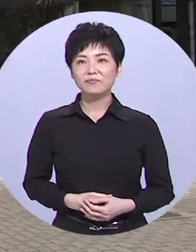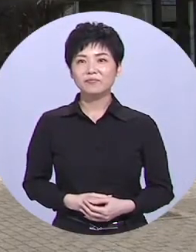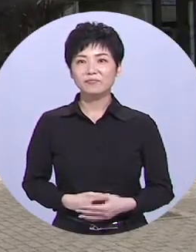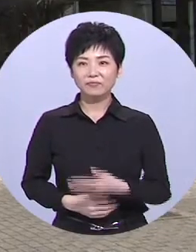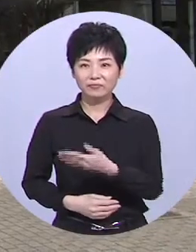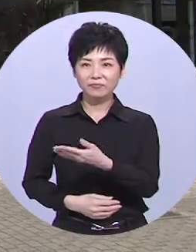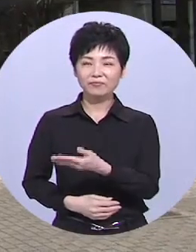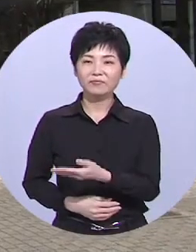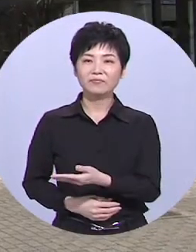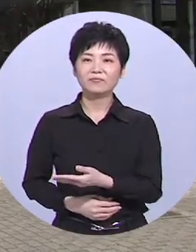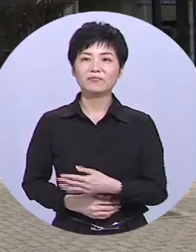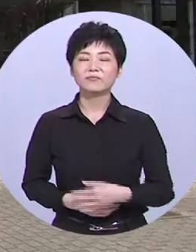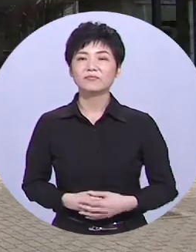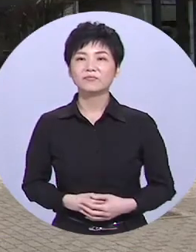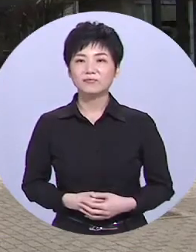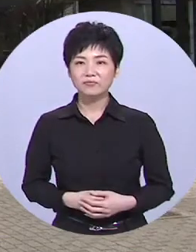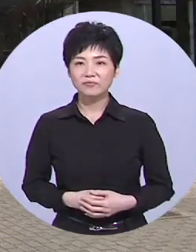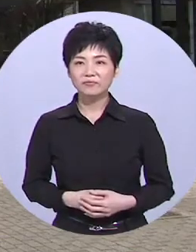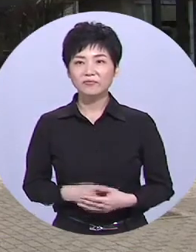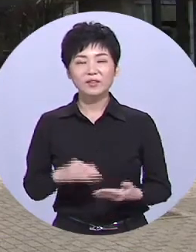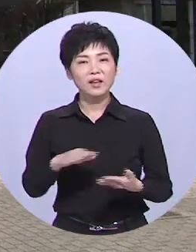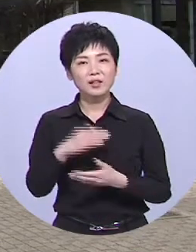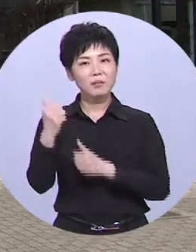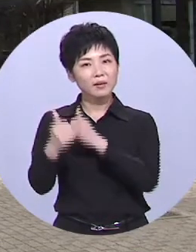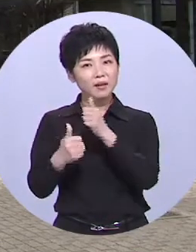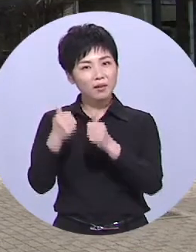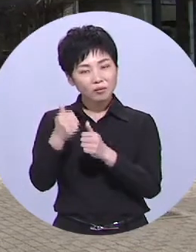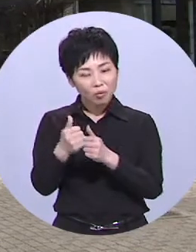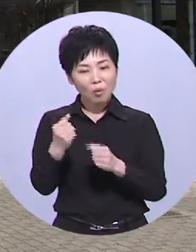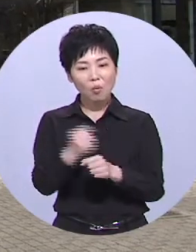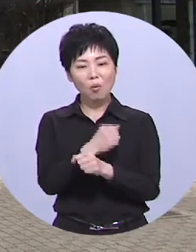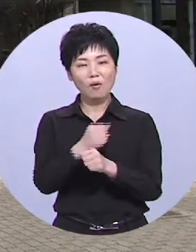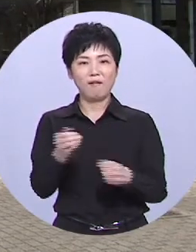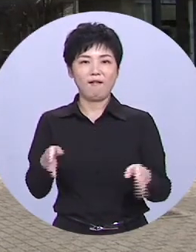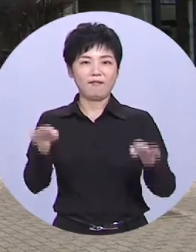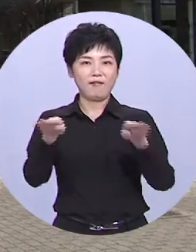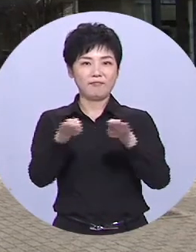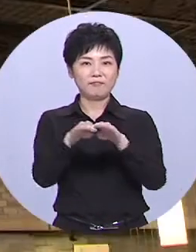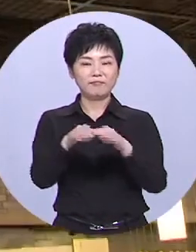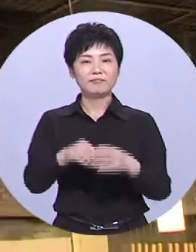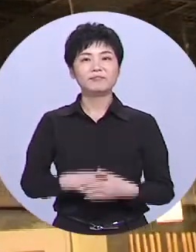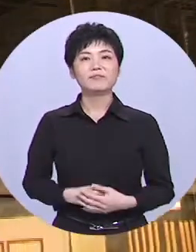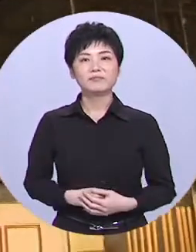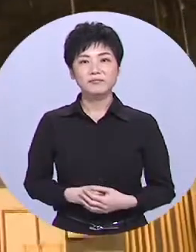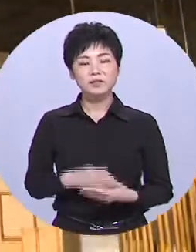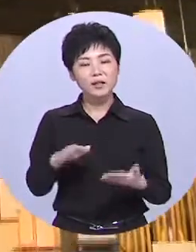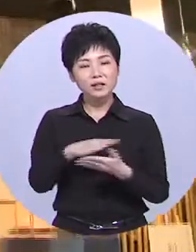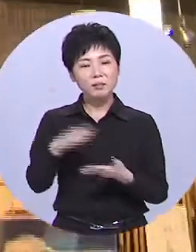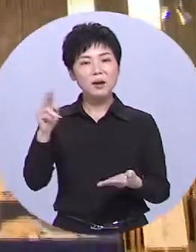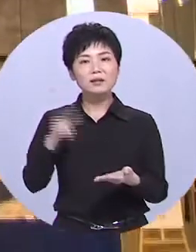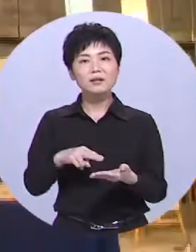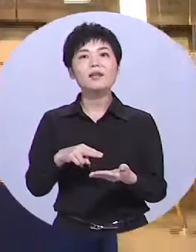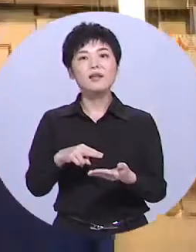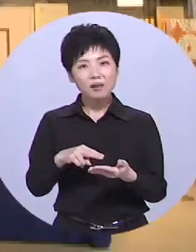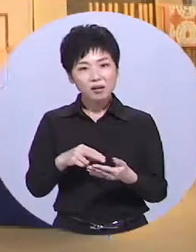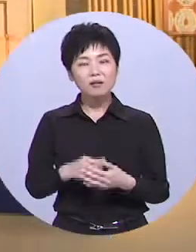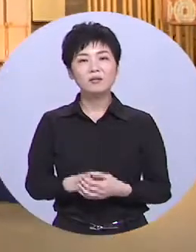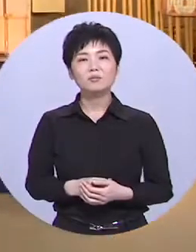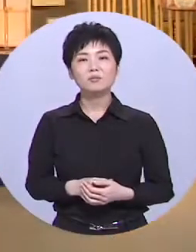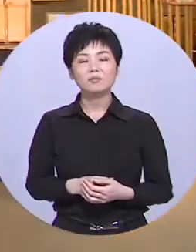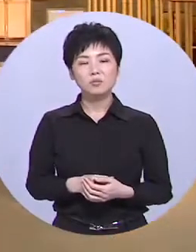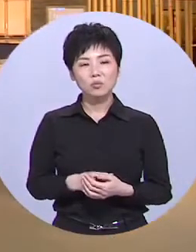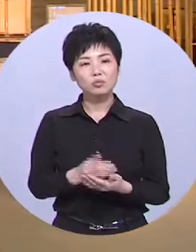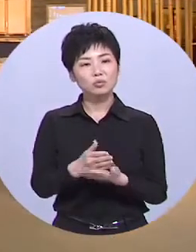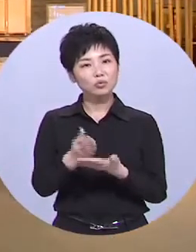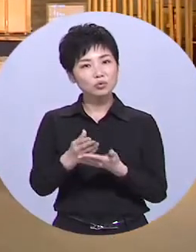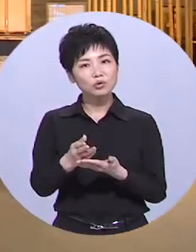こちらは小川町にある埼玉伝統工芸会館。埼玉県指定の伝統的手工芸品20